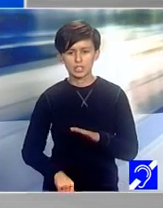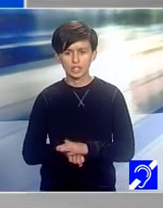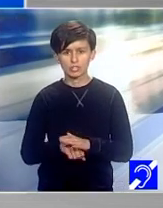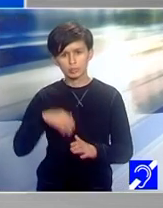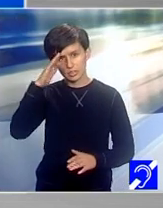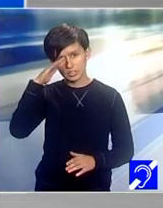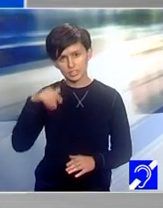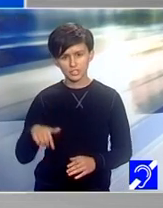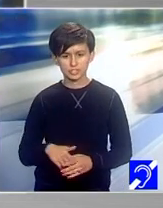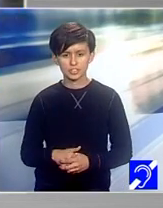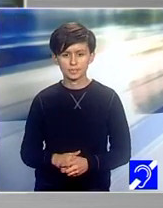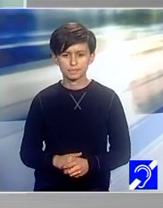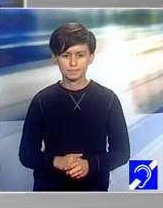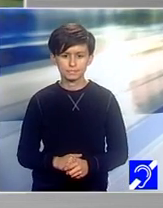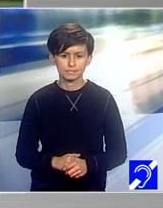fotbalului.